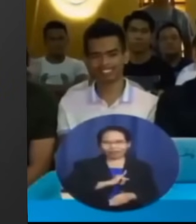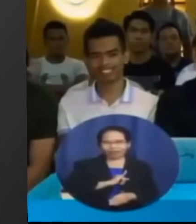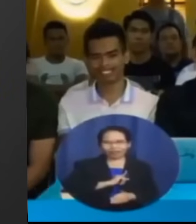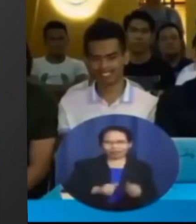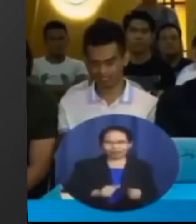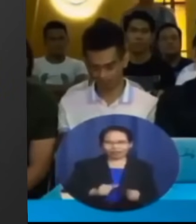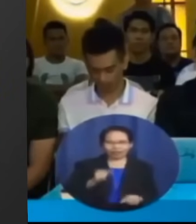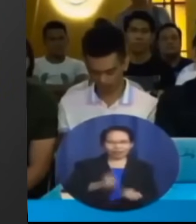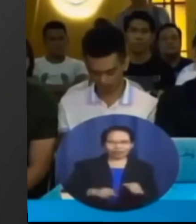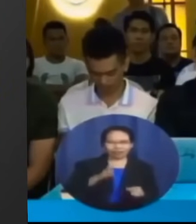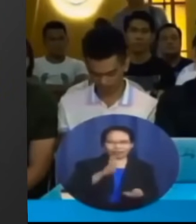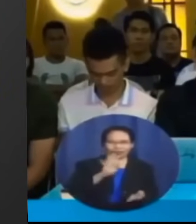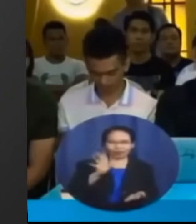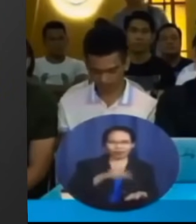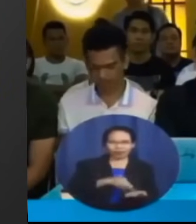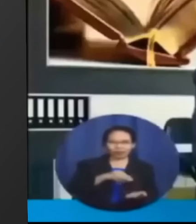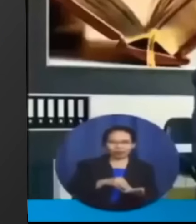Hindi ko kaya 50 milyon.